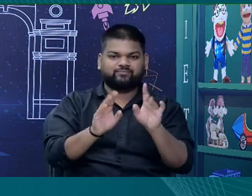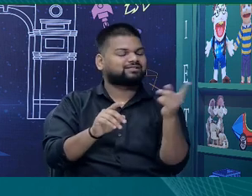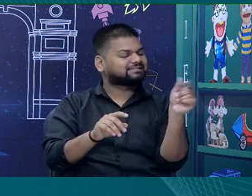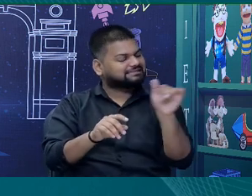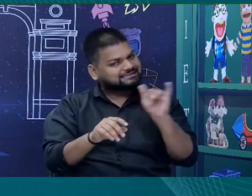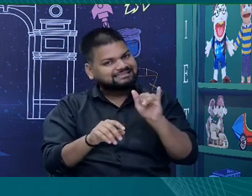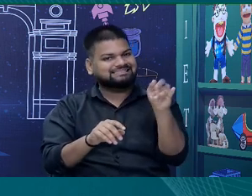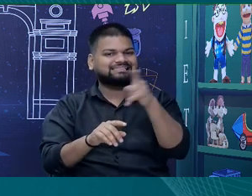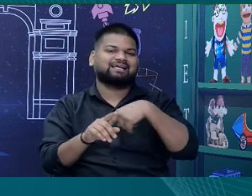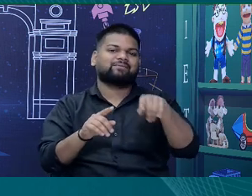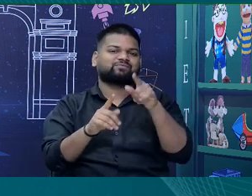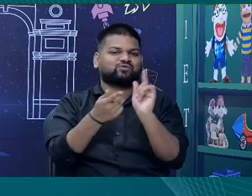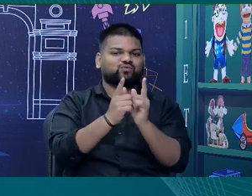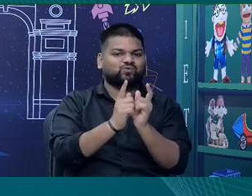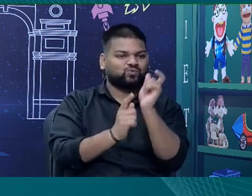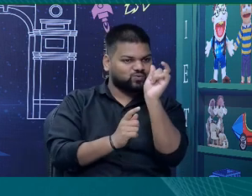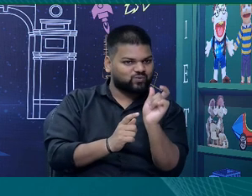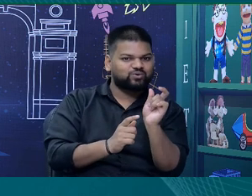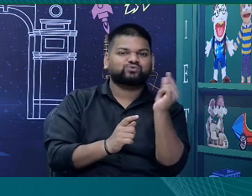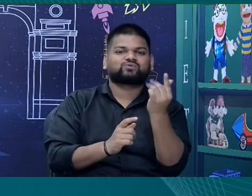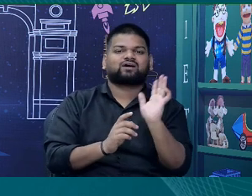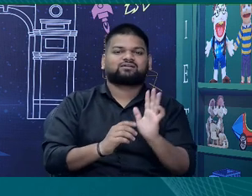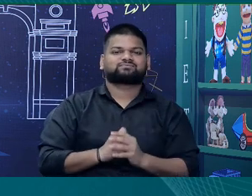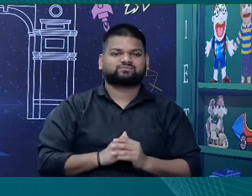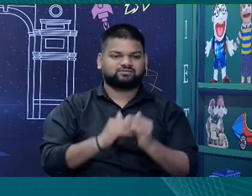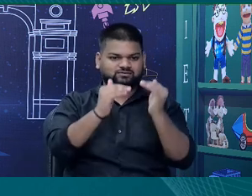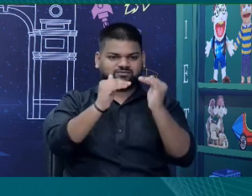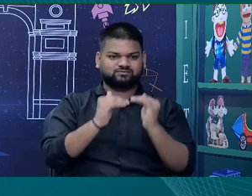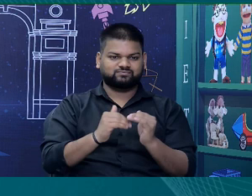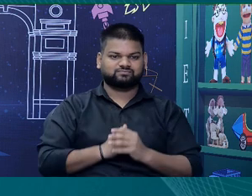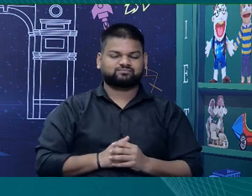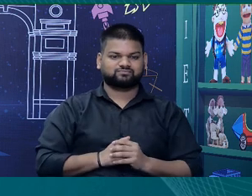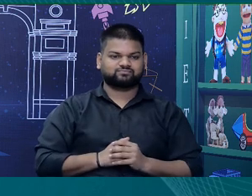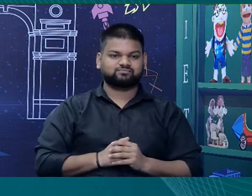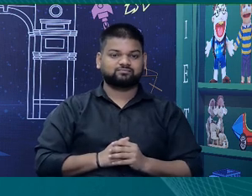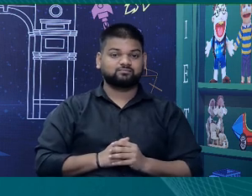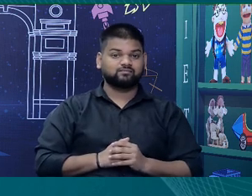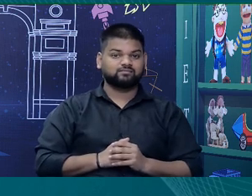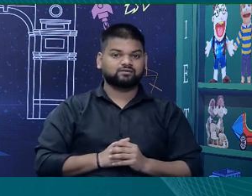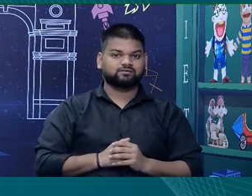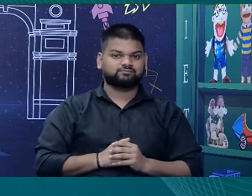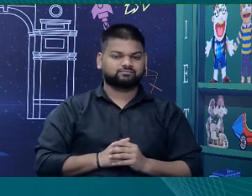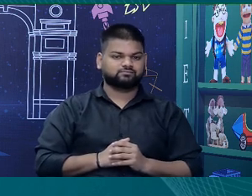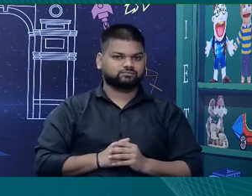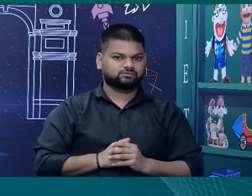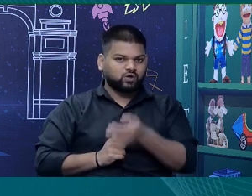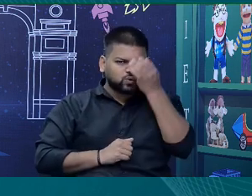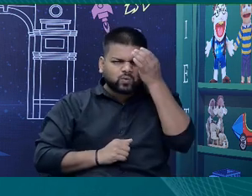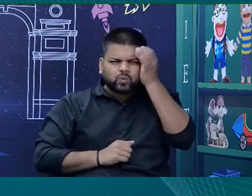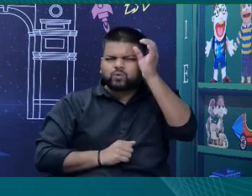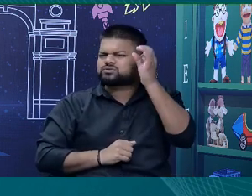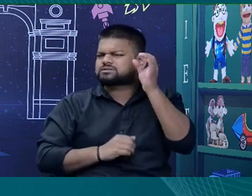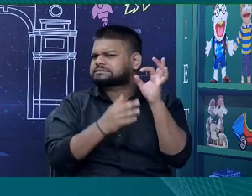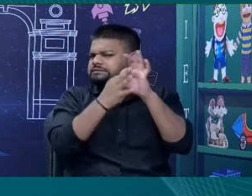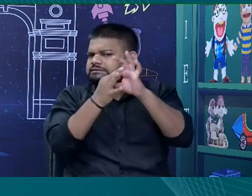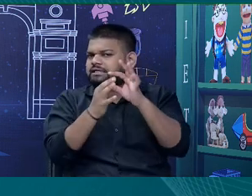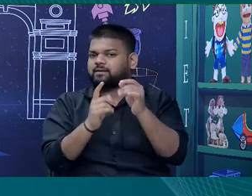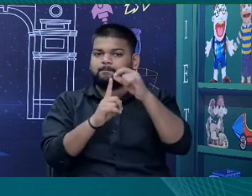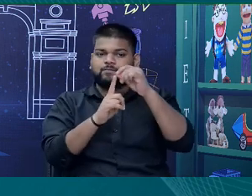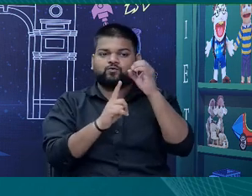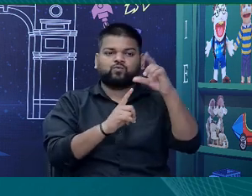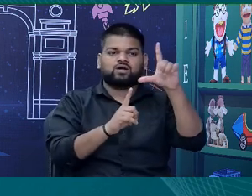टर्म्स कहलायेंगे जी अब तो नेक्स्ट हम कॉन्सेप्ट को समझते हैं पॉलिनॉमियल्स क्या